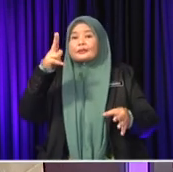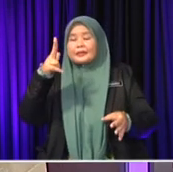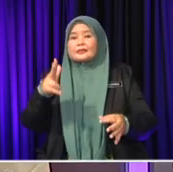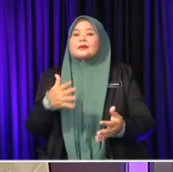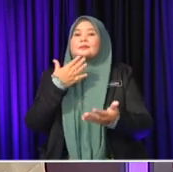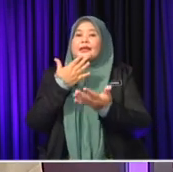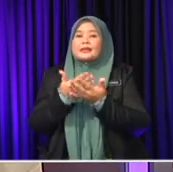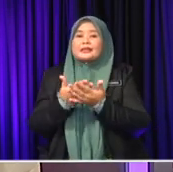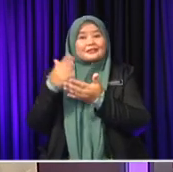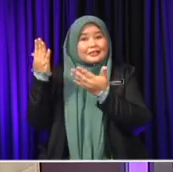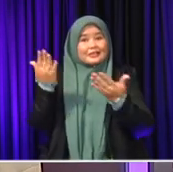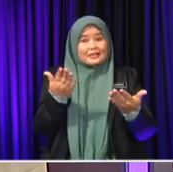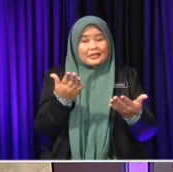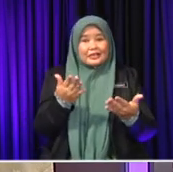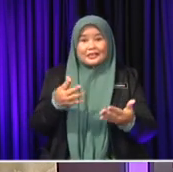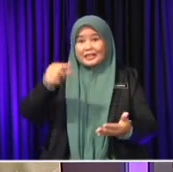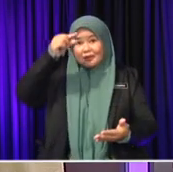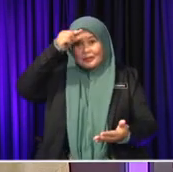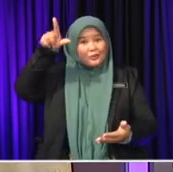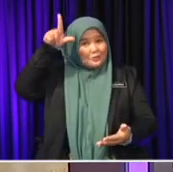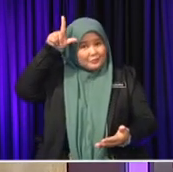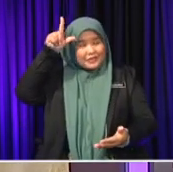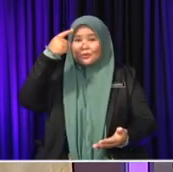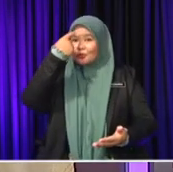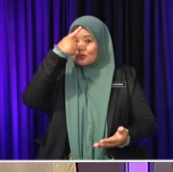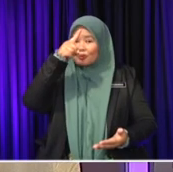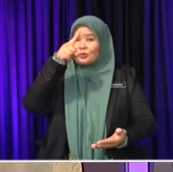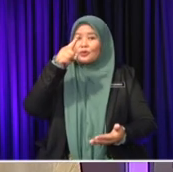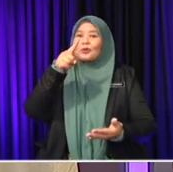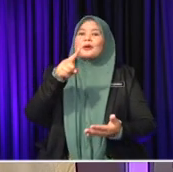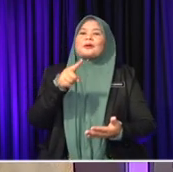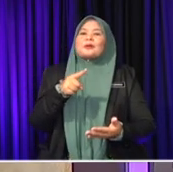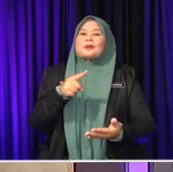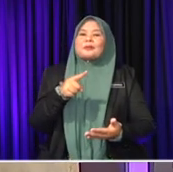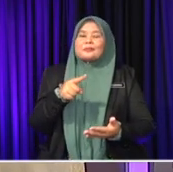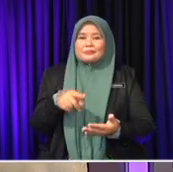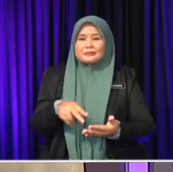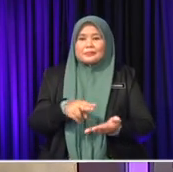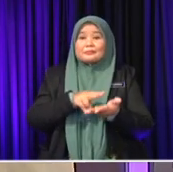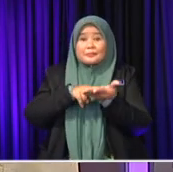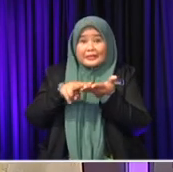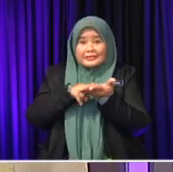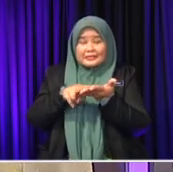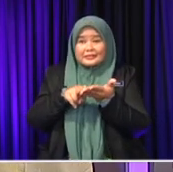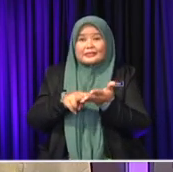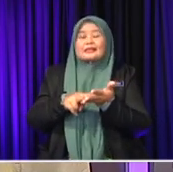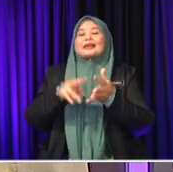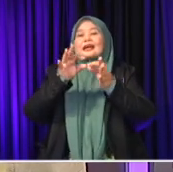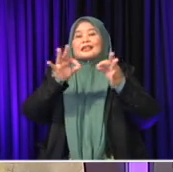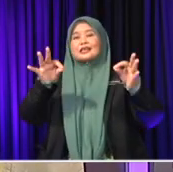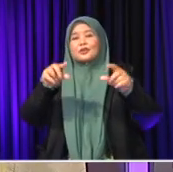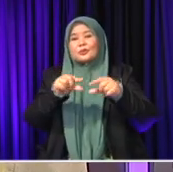Mari kita persilakan Abang Lukman Hakim untuk mengalunkan ataupun membaca ayat Alquran